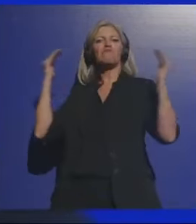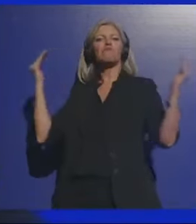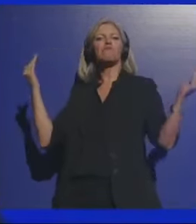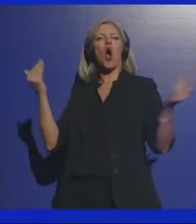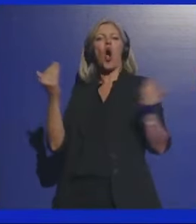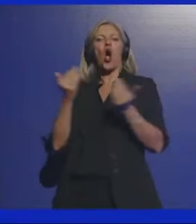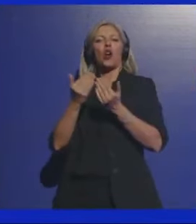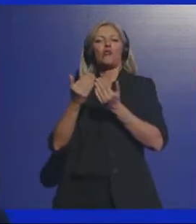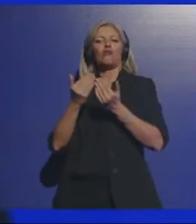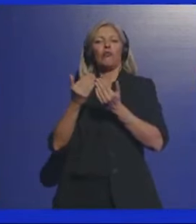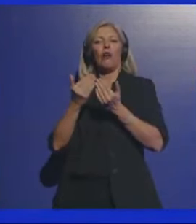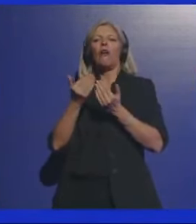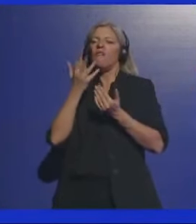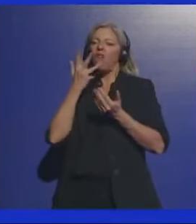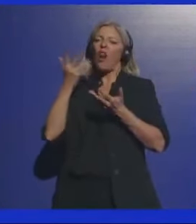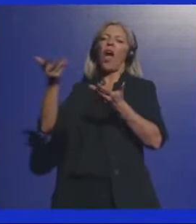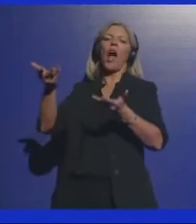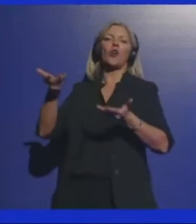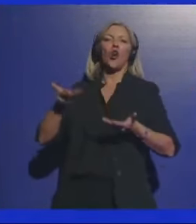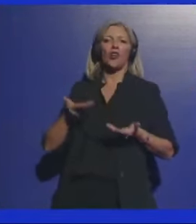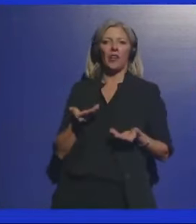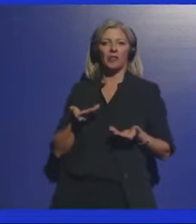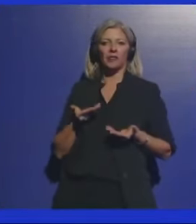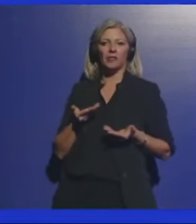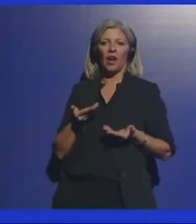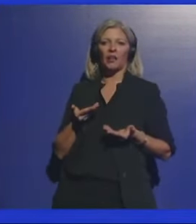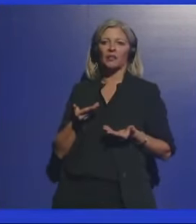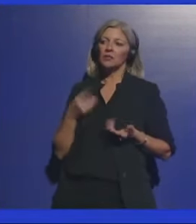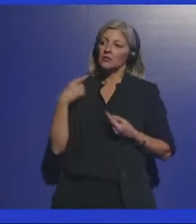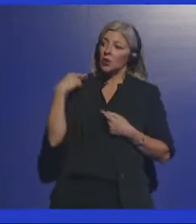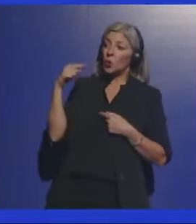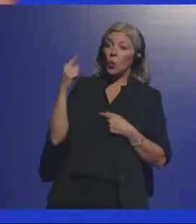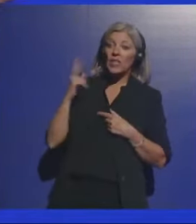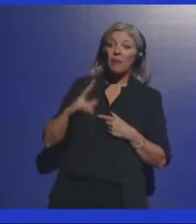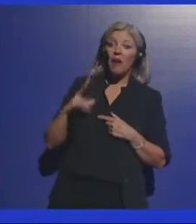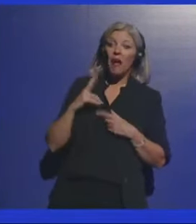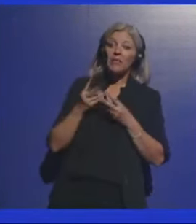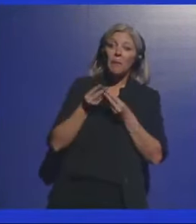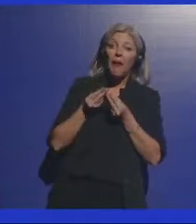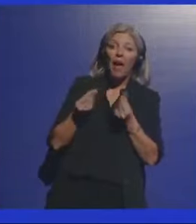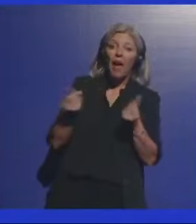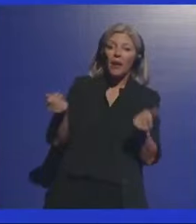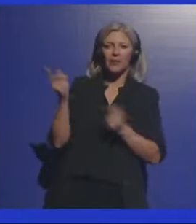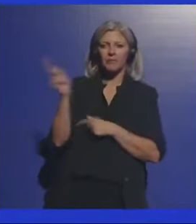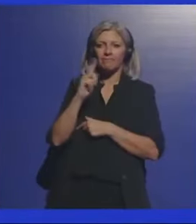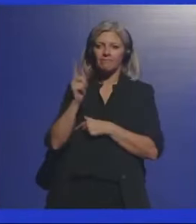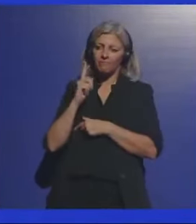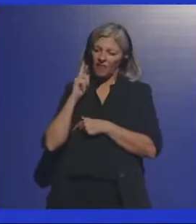spalanca le sue braccia e ti vuole accogliere Non disperdere questa speranza raggiungila